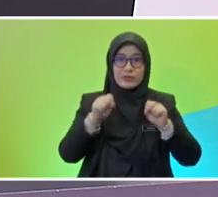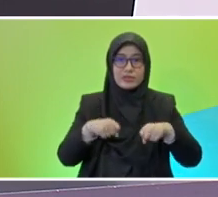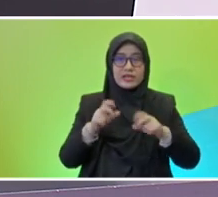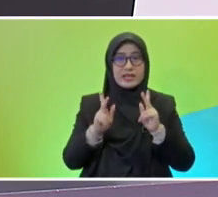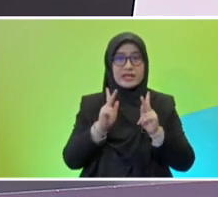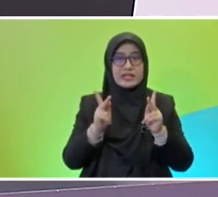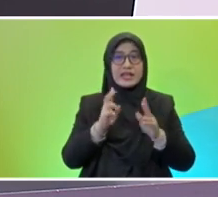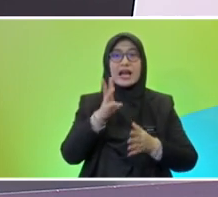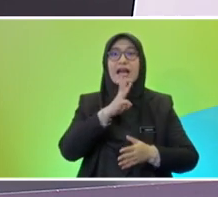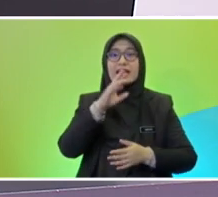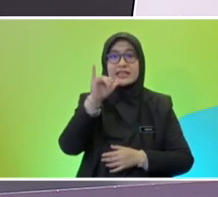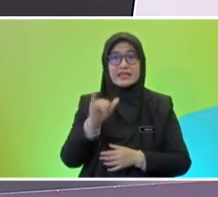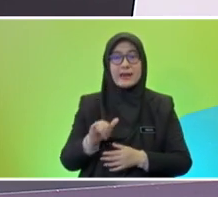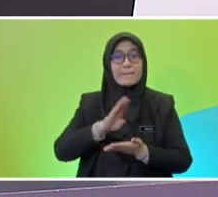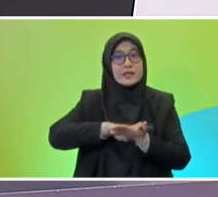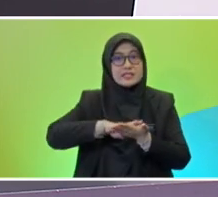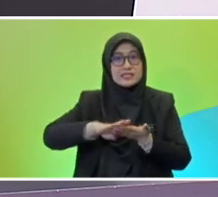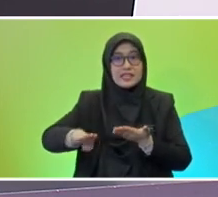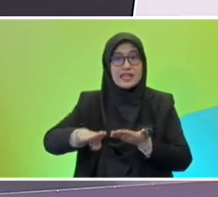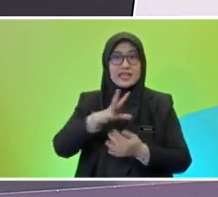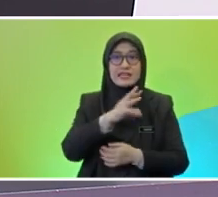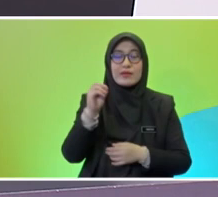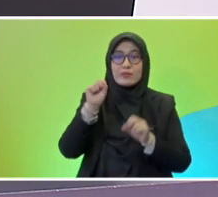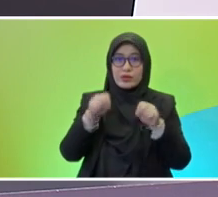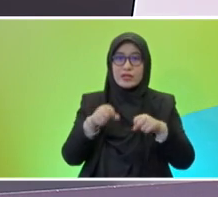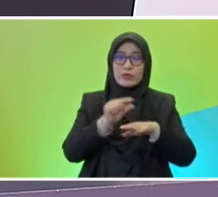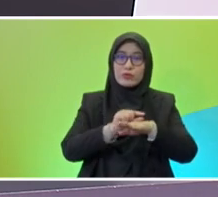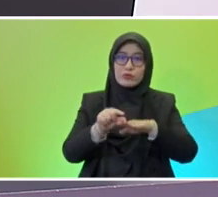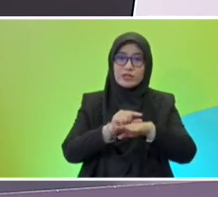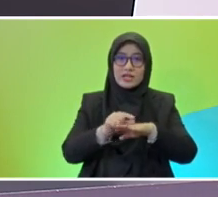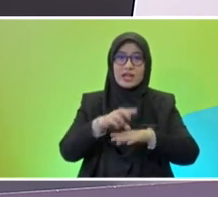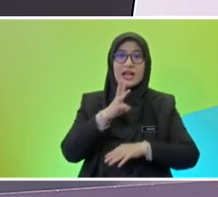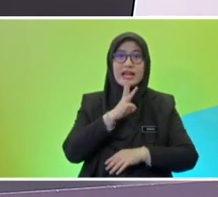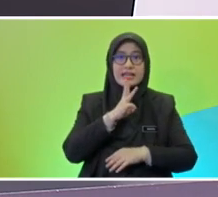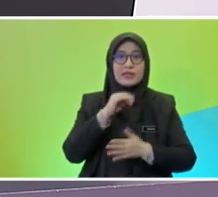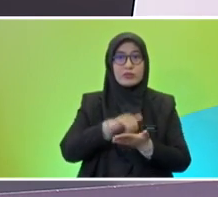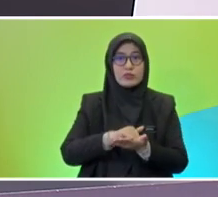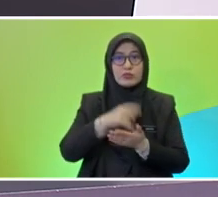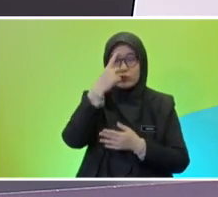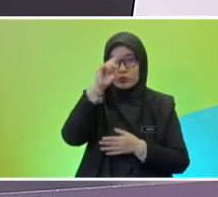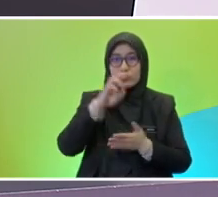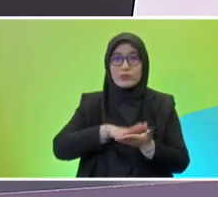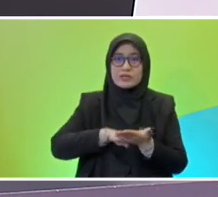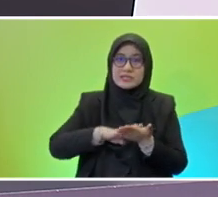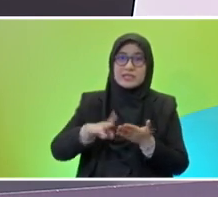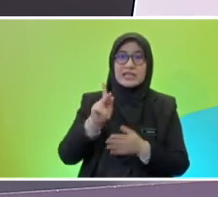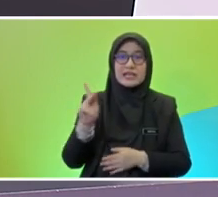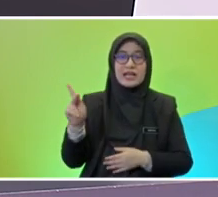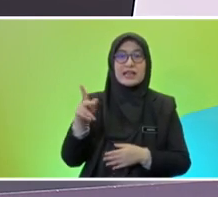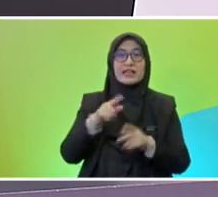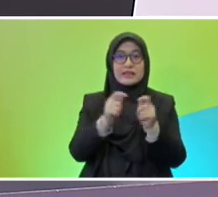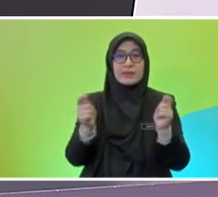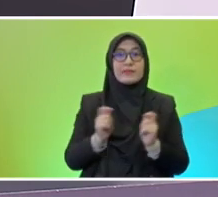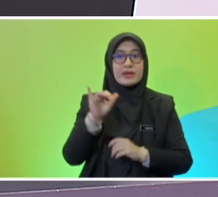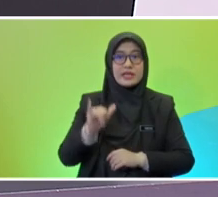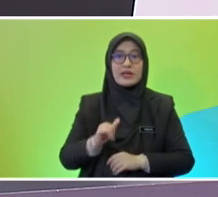Hah kemudian kita boleh menggunakan itu untuk membersihkan lagi tempat yang kotor ah percaya situasi